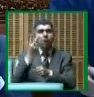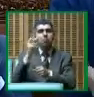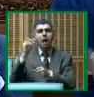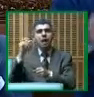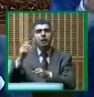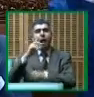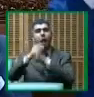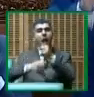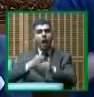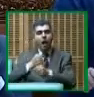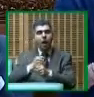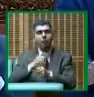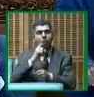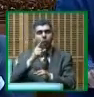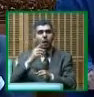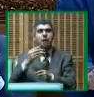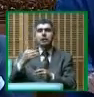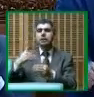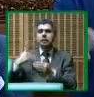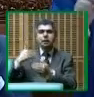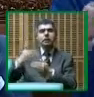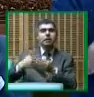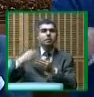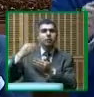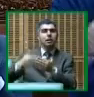150 سنة، 200 سنة، وكل سنة